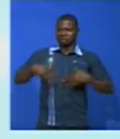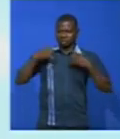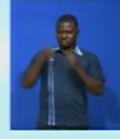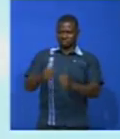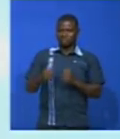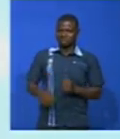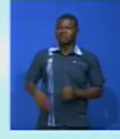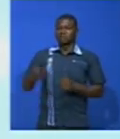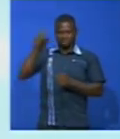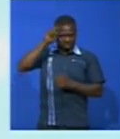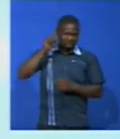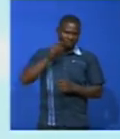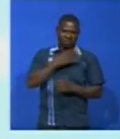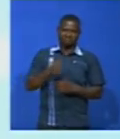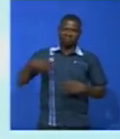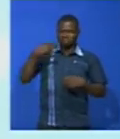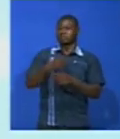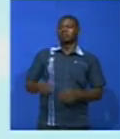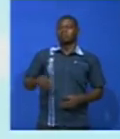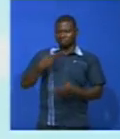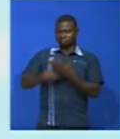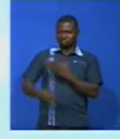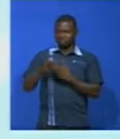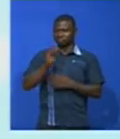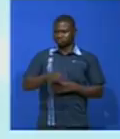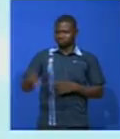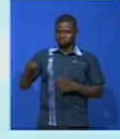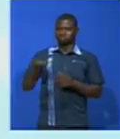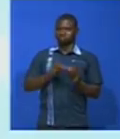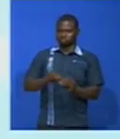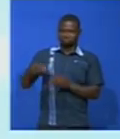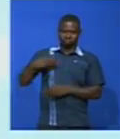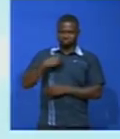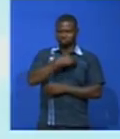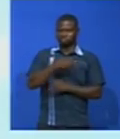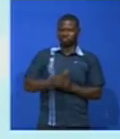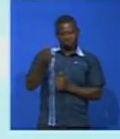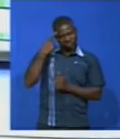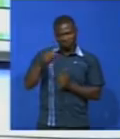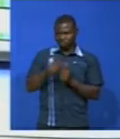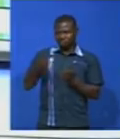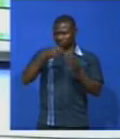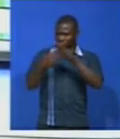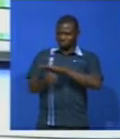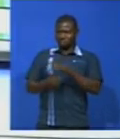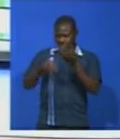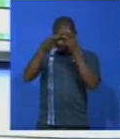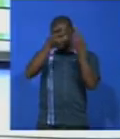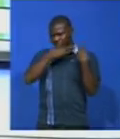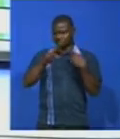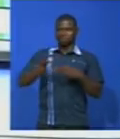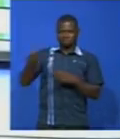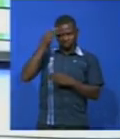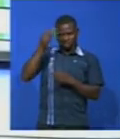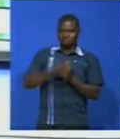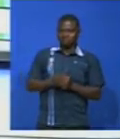Sa gestion et son animation sont assurées par un consortium d'organisations sous la responsabilité du ministère de l'Éducation nationale et